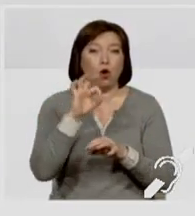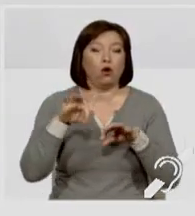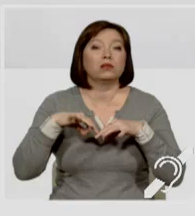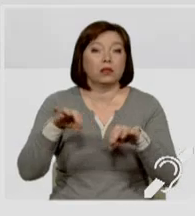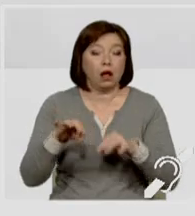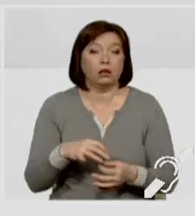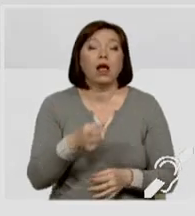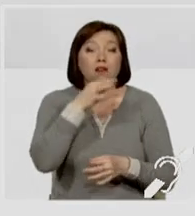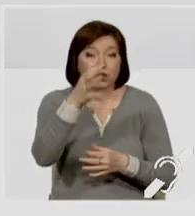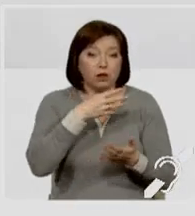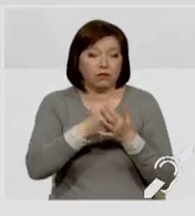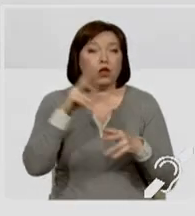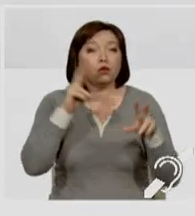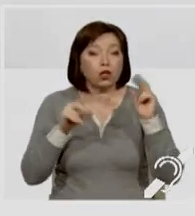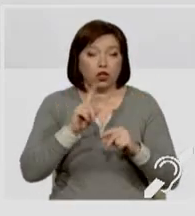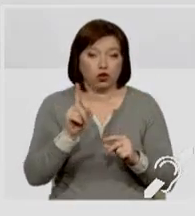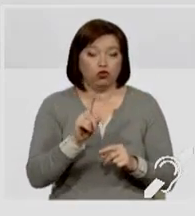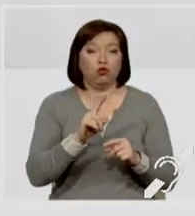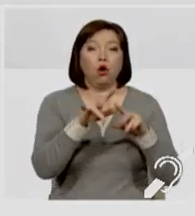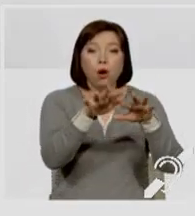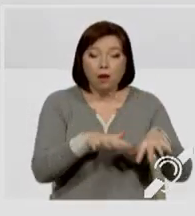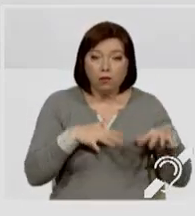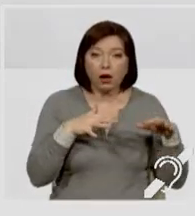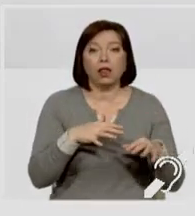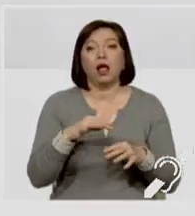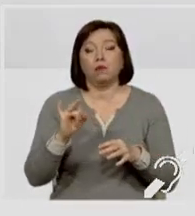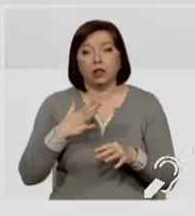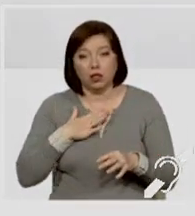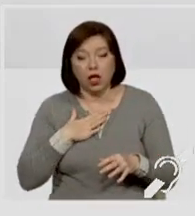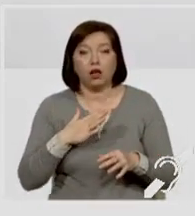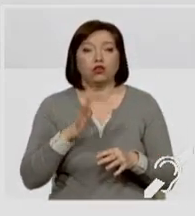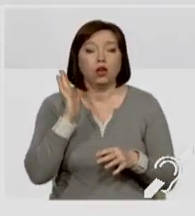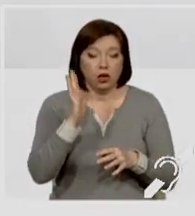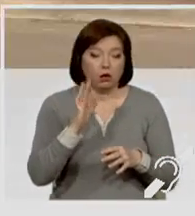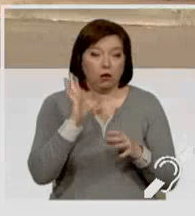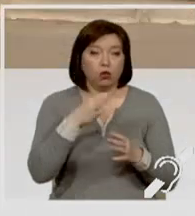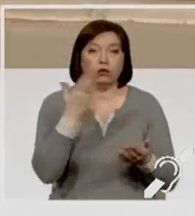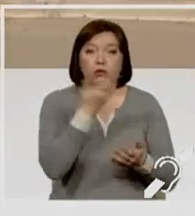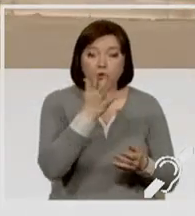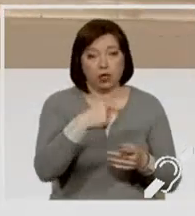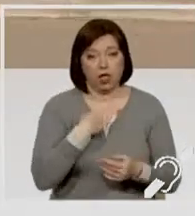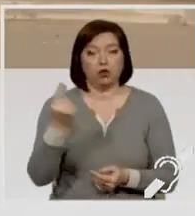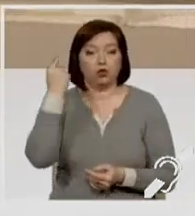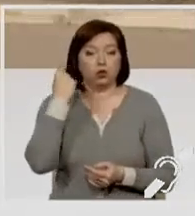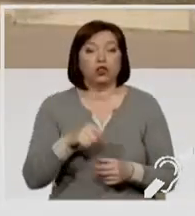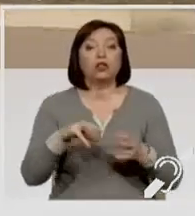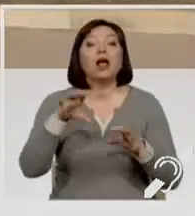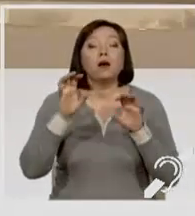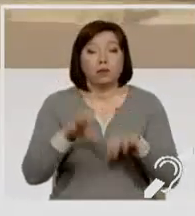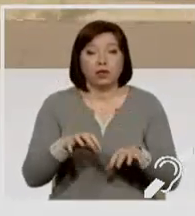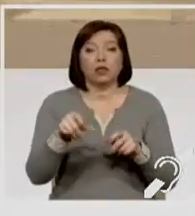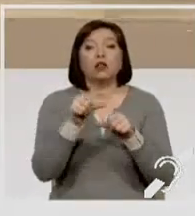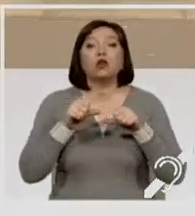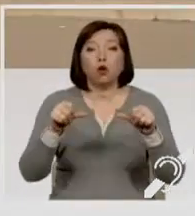Ne exprimăm speranța că intenția conducerii Parlamentului este una serioasă și vom fi auziți. Președintele Comisiei Economie, Buget